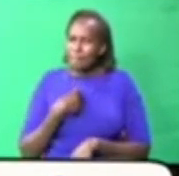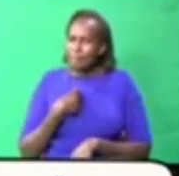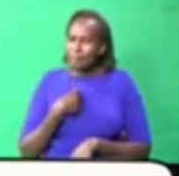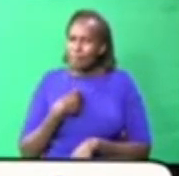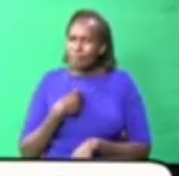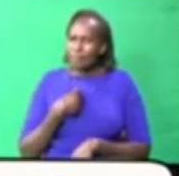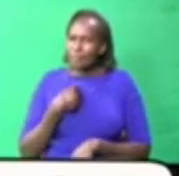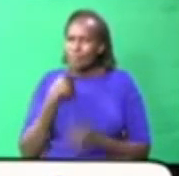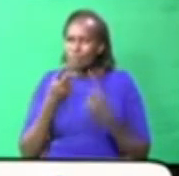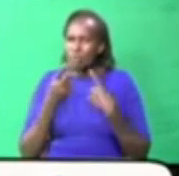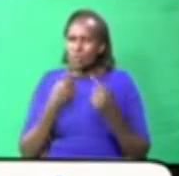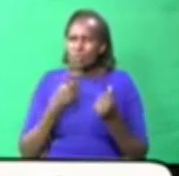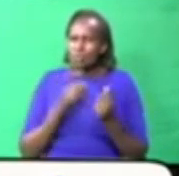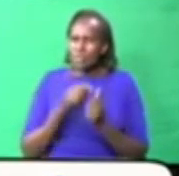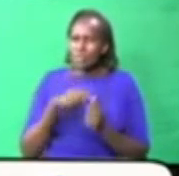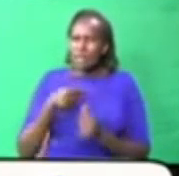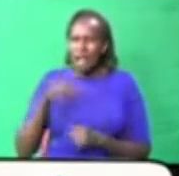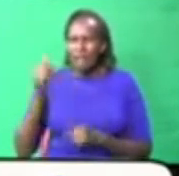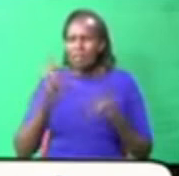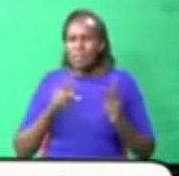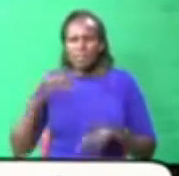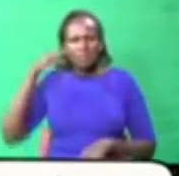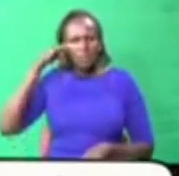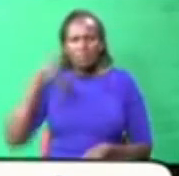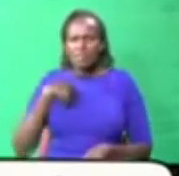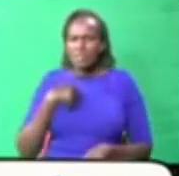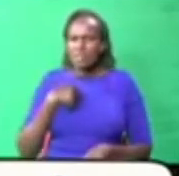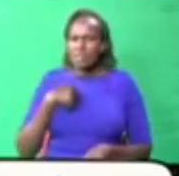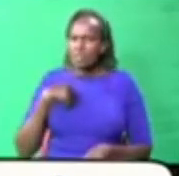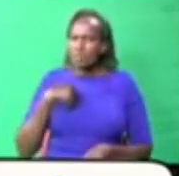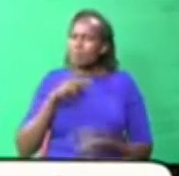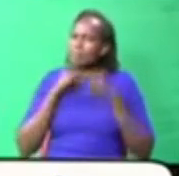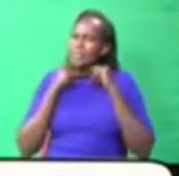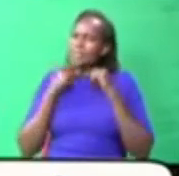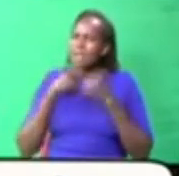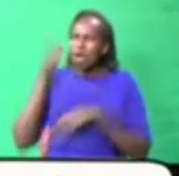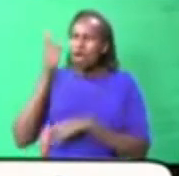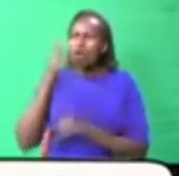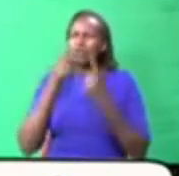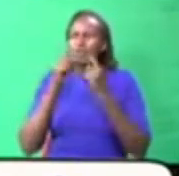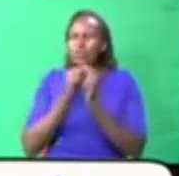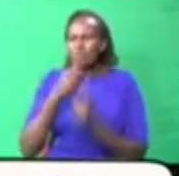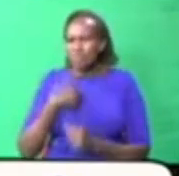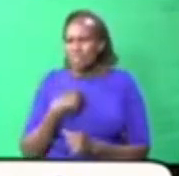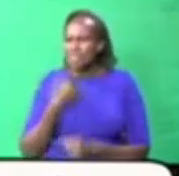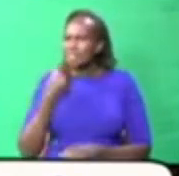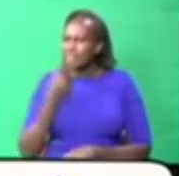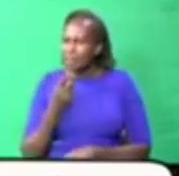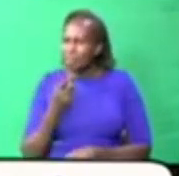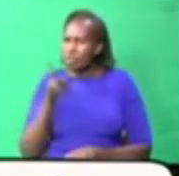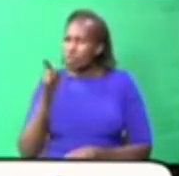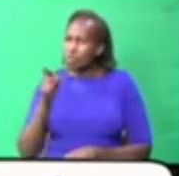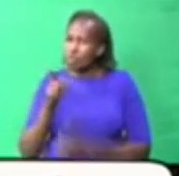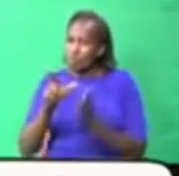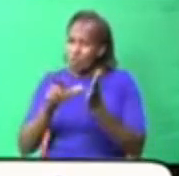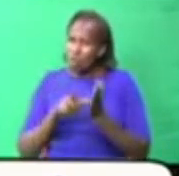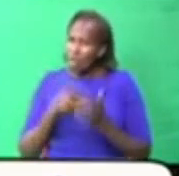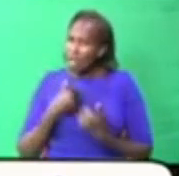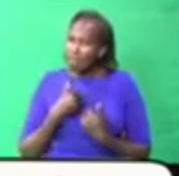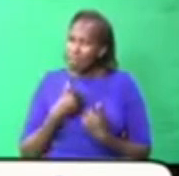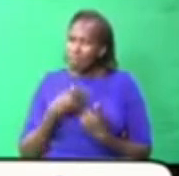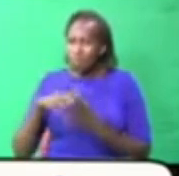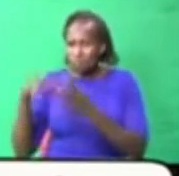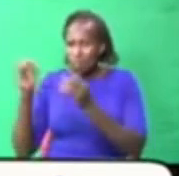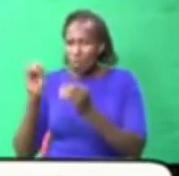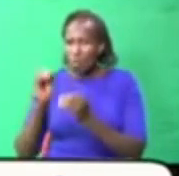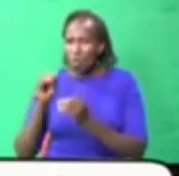hivyo, mtu mmoja akanipiga simu. Akaniambia, pastor, Mungu ameninenea. Na akaniambia kwamba kuna deni uko nayo. Ende uangalie kwa